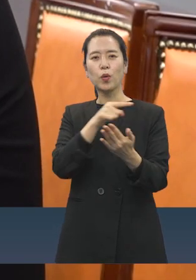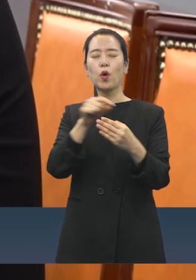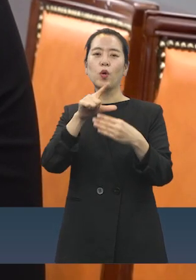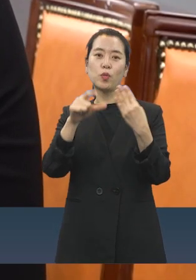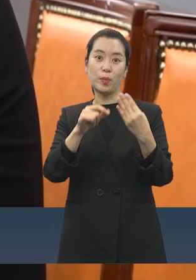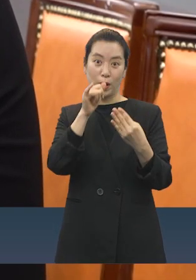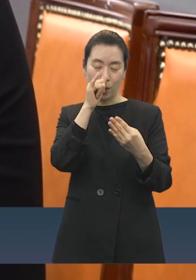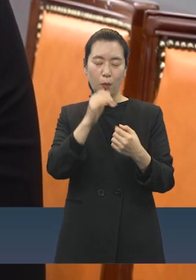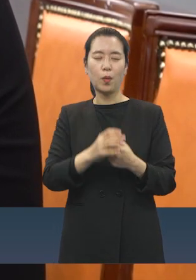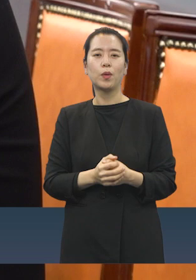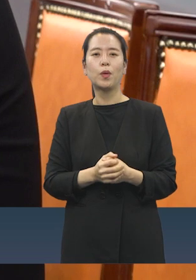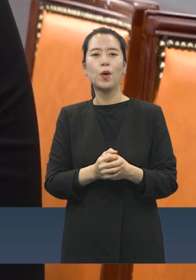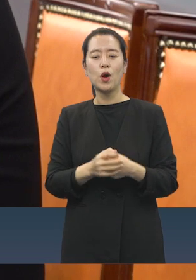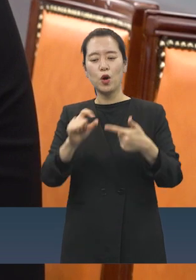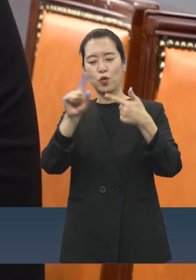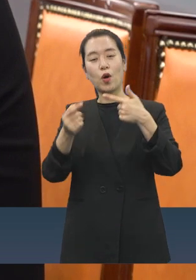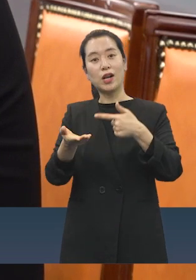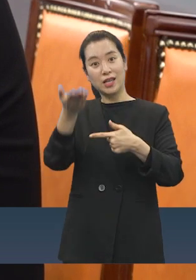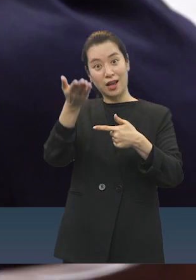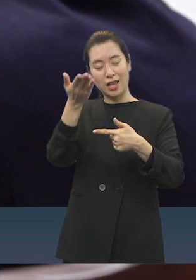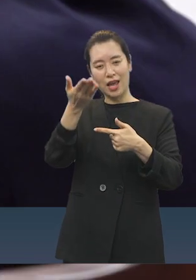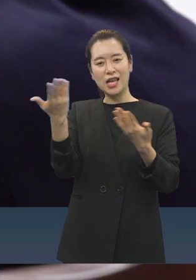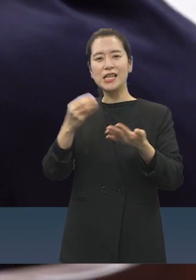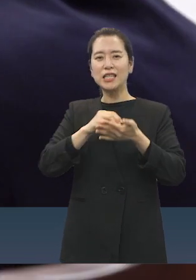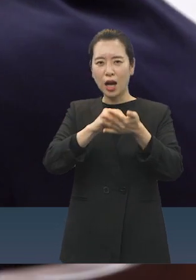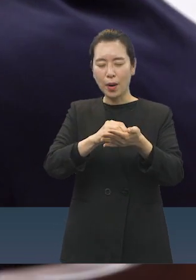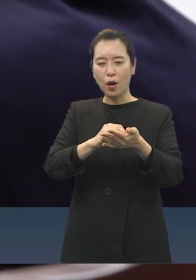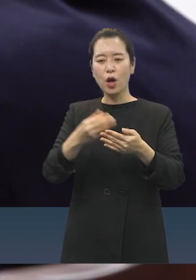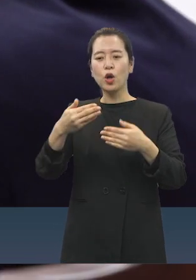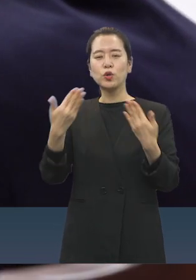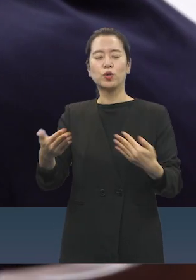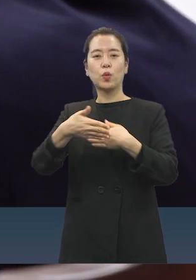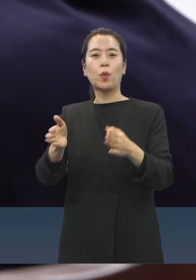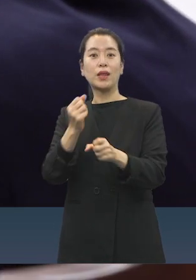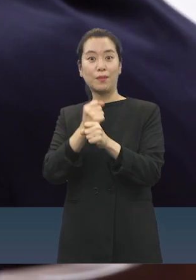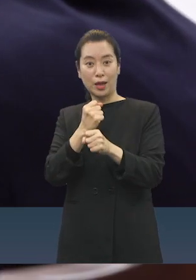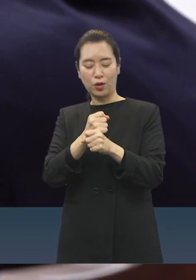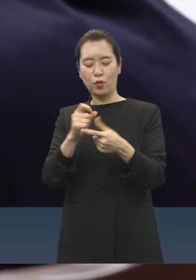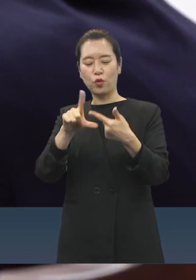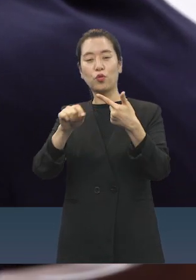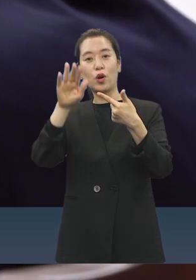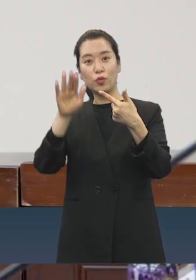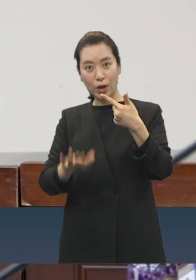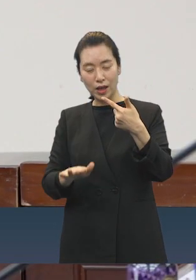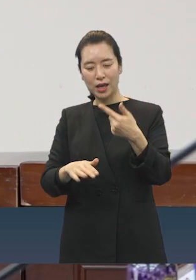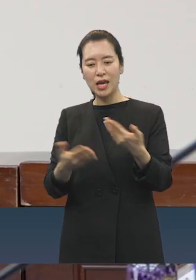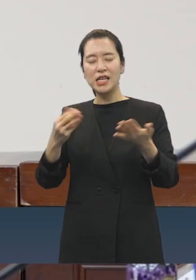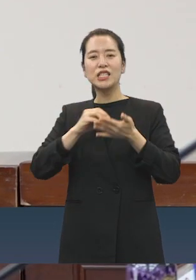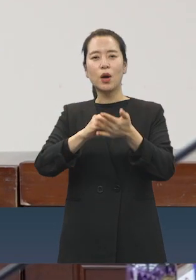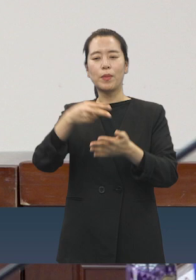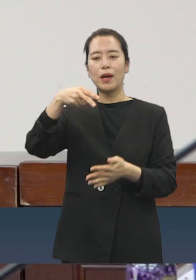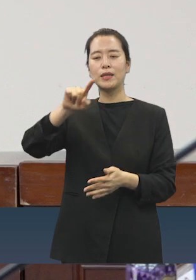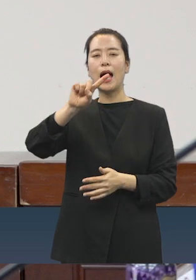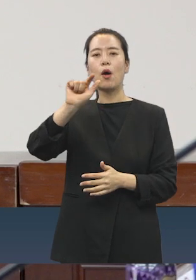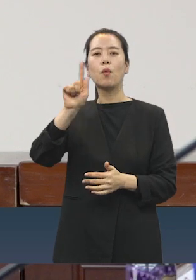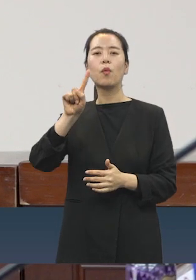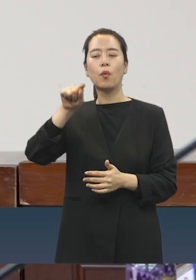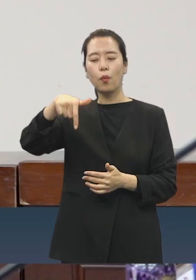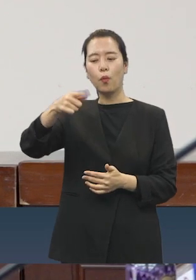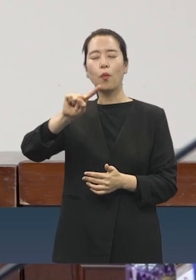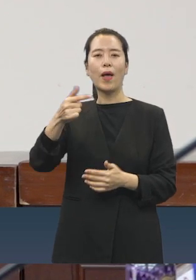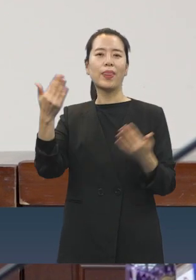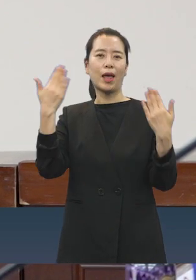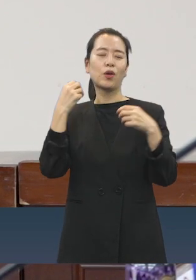운영과 함께 상반기에는 청년 창업 및 커뮤니티의 공간과 하반기에는 취업사관학교를 개관할 예정입니다